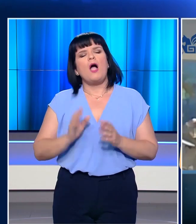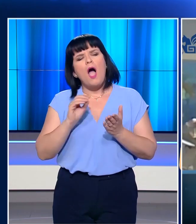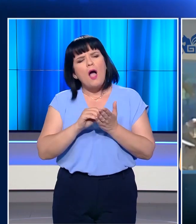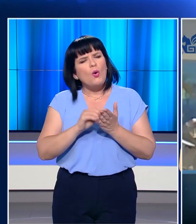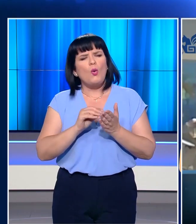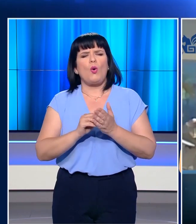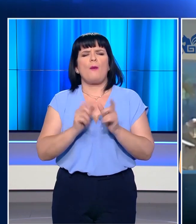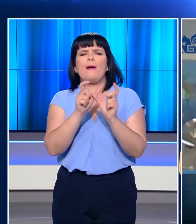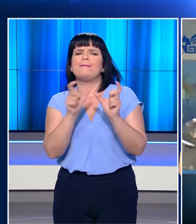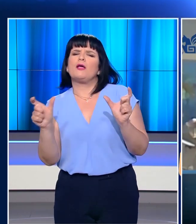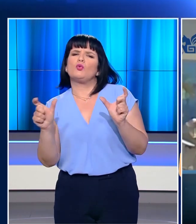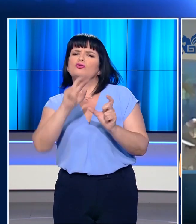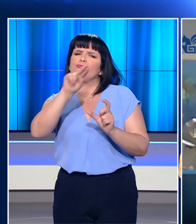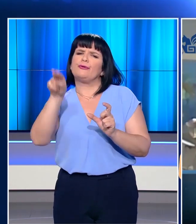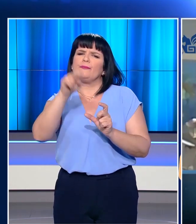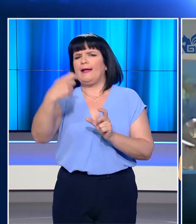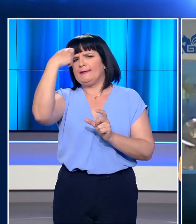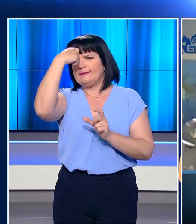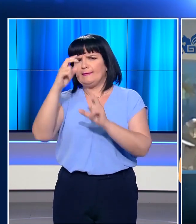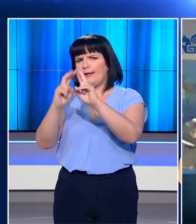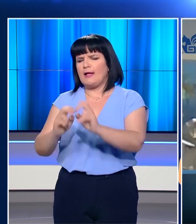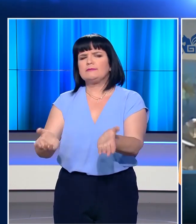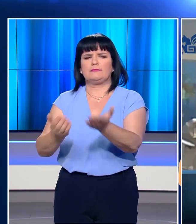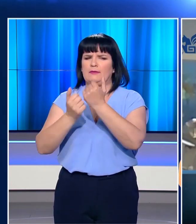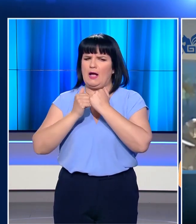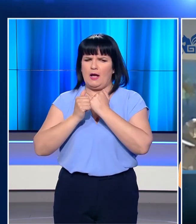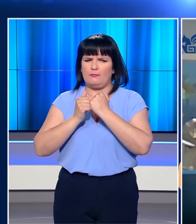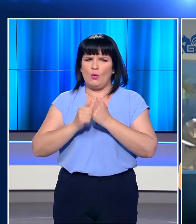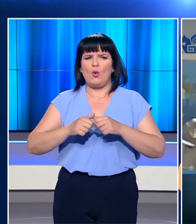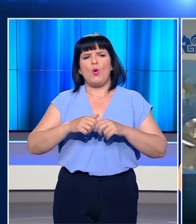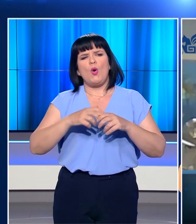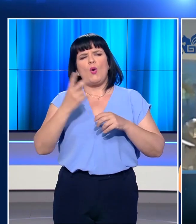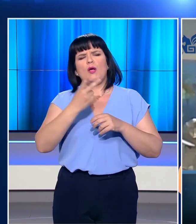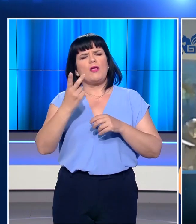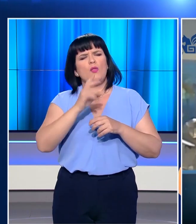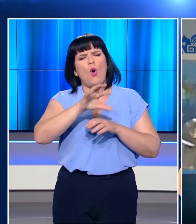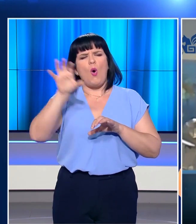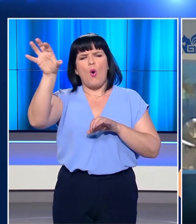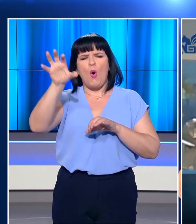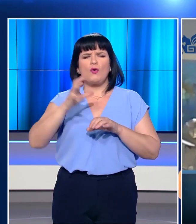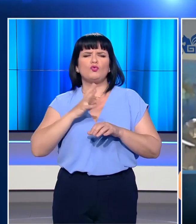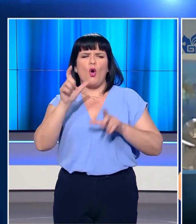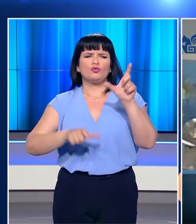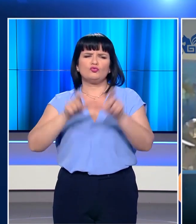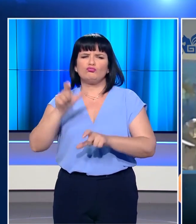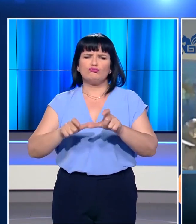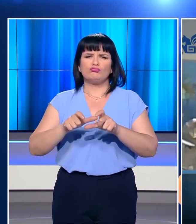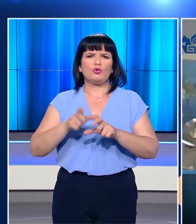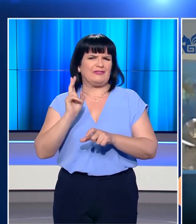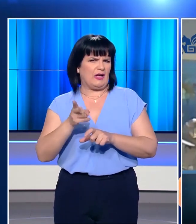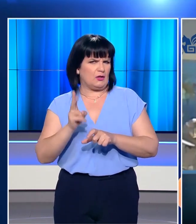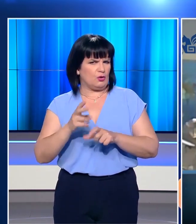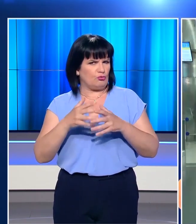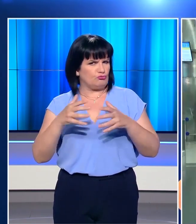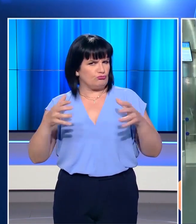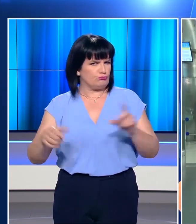done perhaps even without tests, since there is no increase in the risk between the citizens of one country